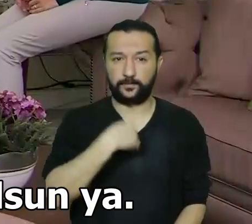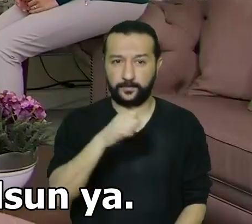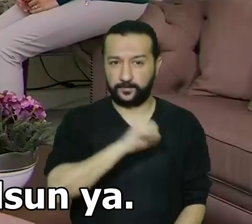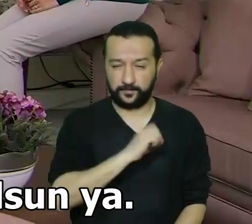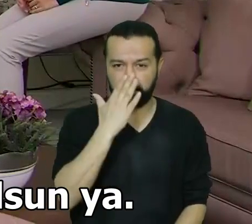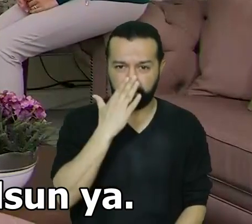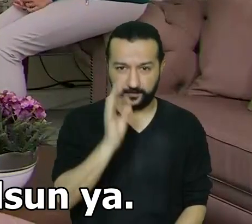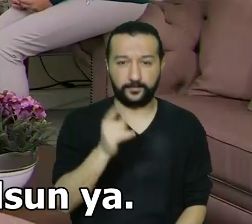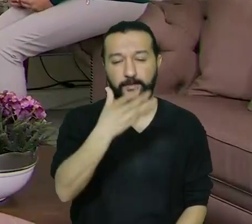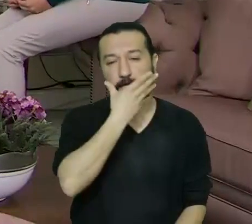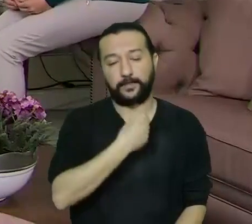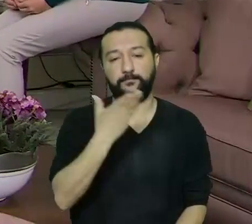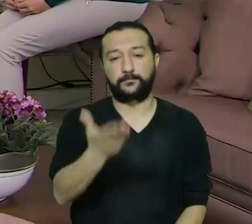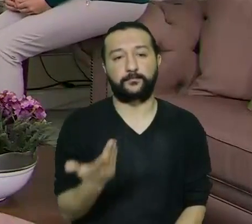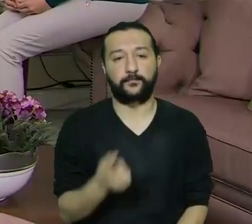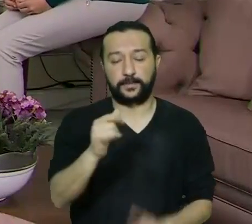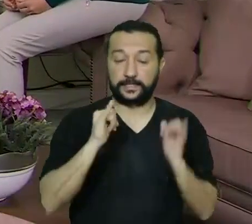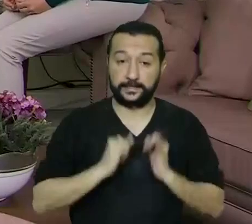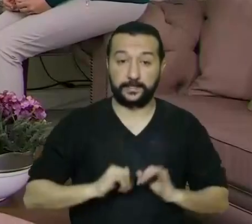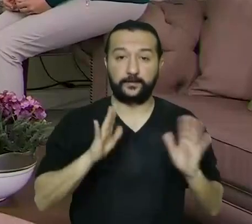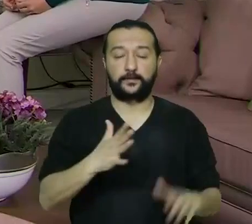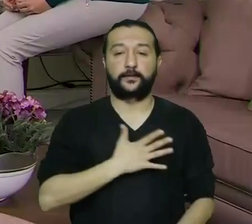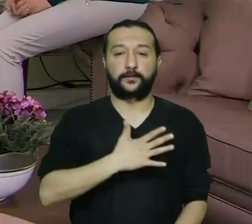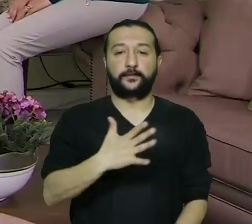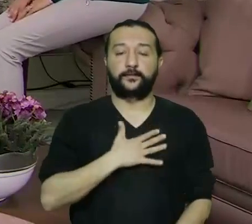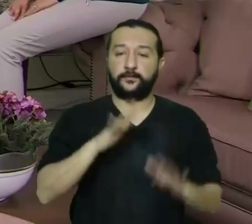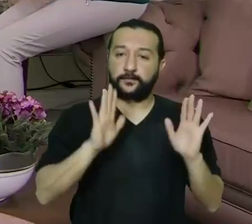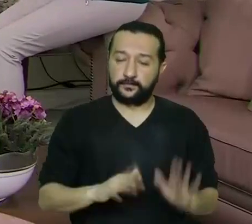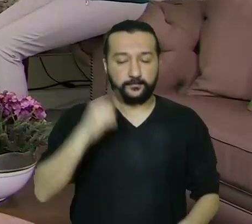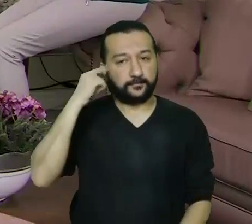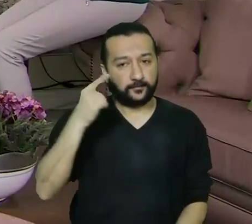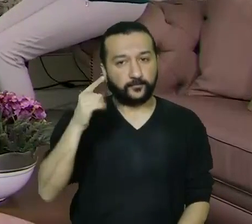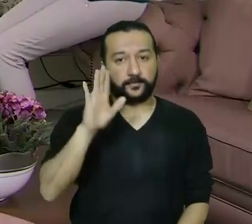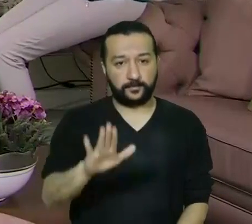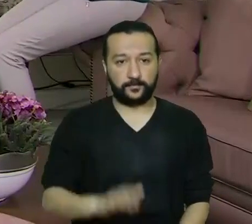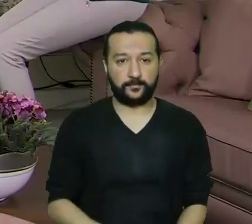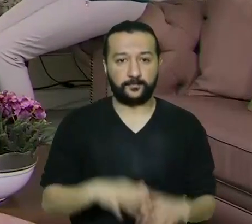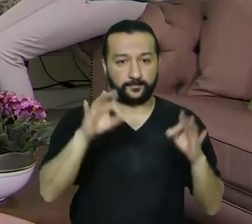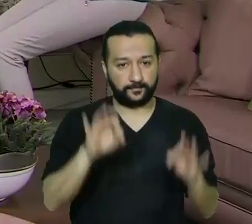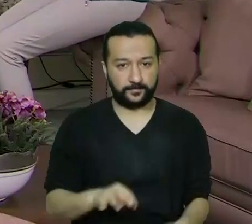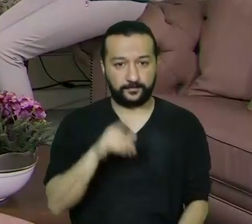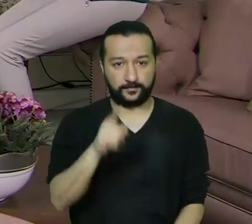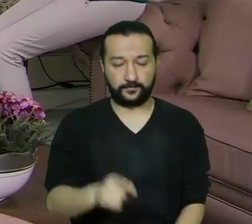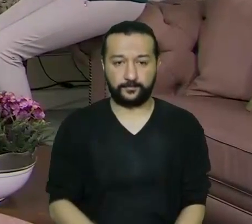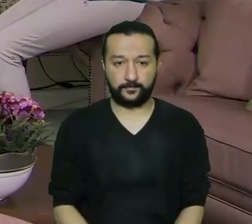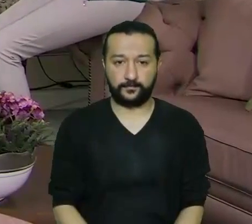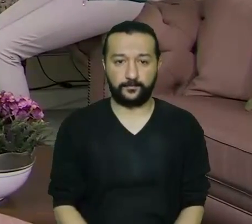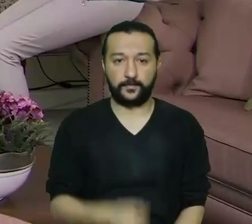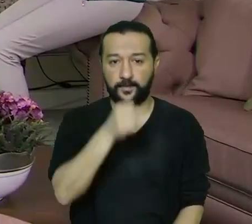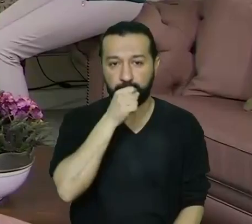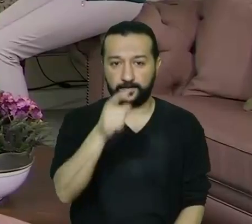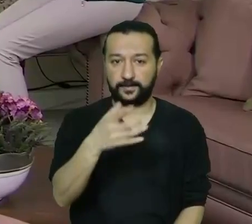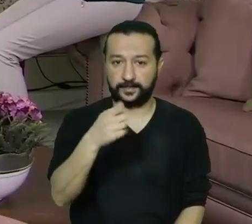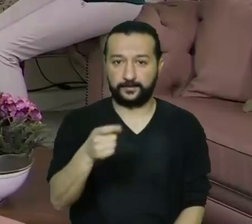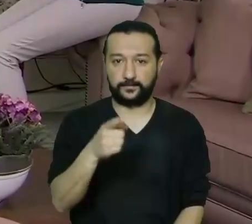benden çekiniyorsun, aşk olsun ya. Sakin, derin bir nefes al. Konsantrasyon. Başlatacağım.